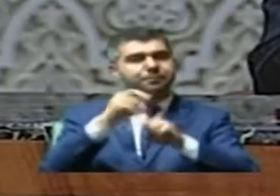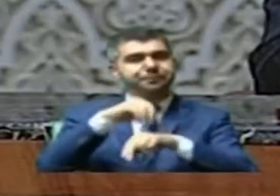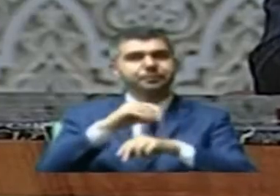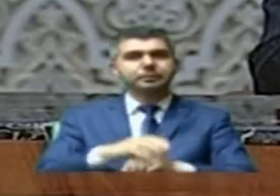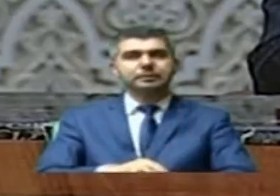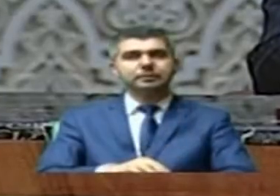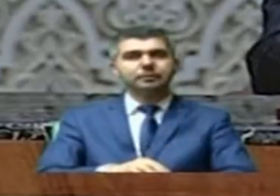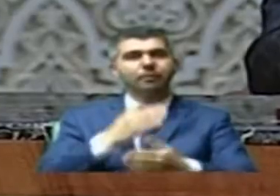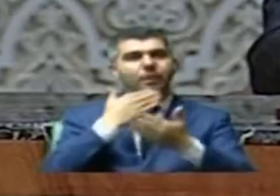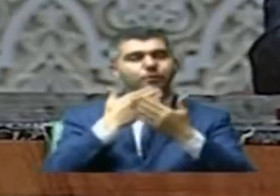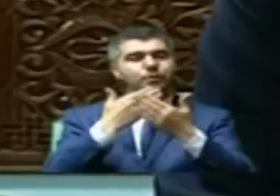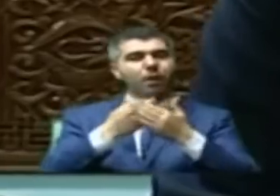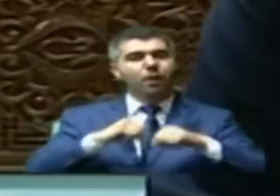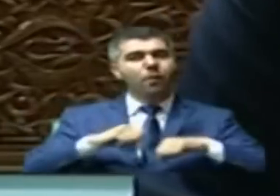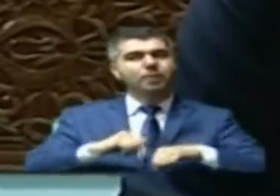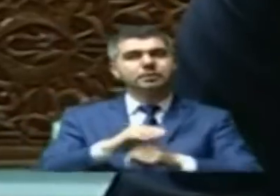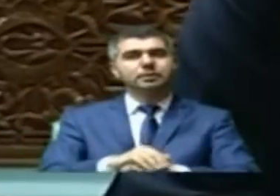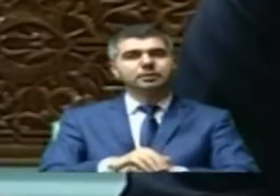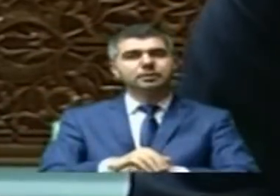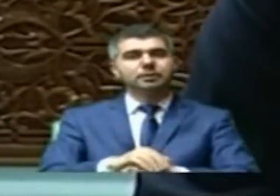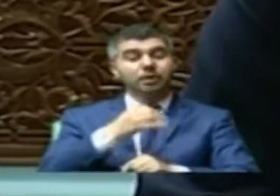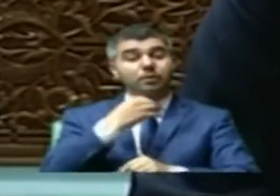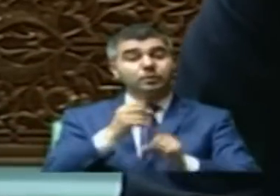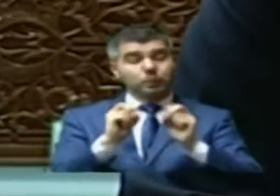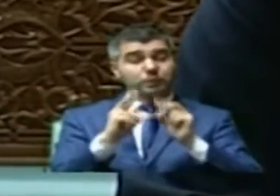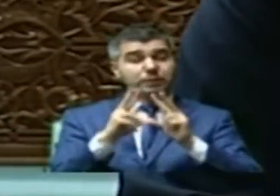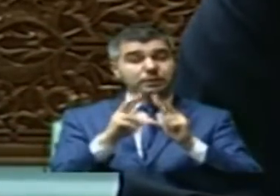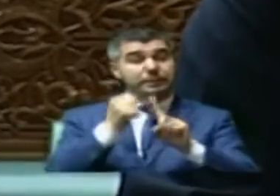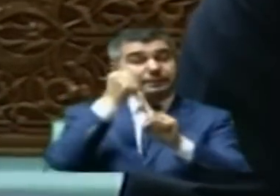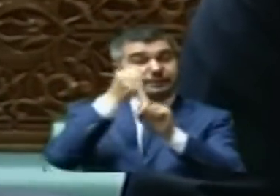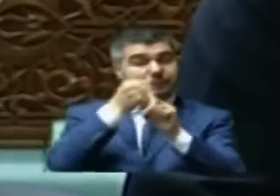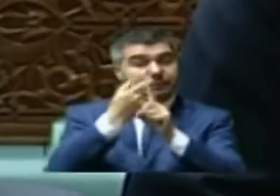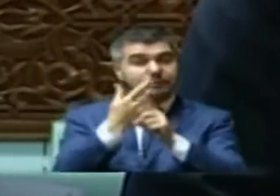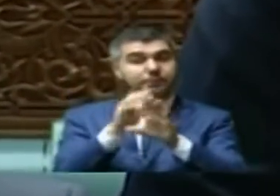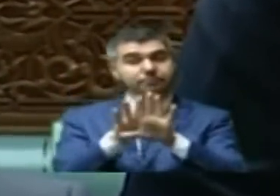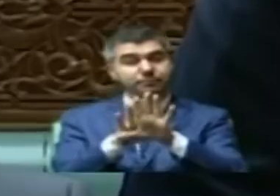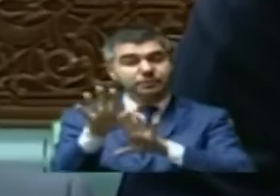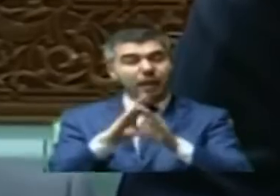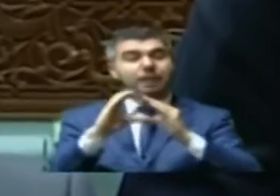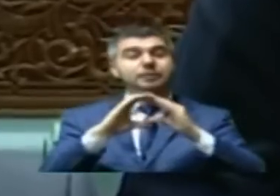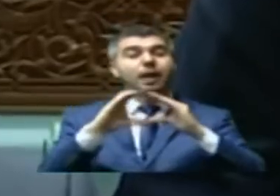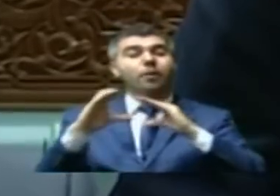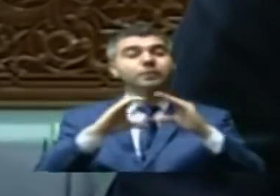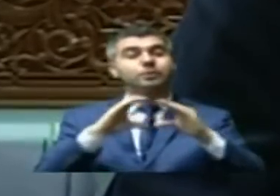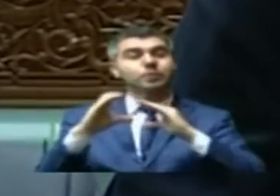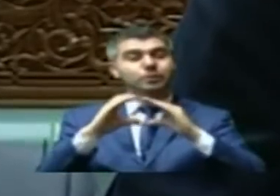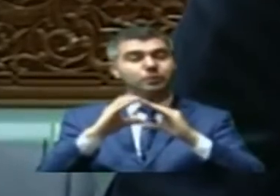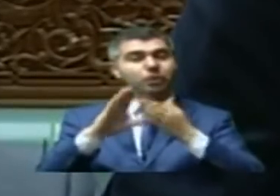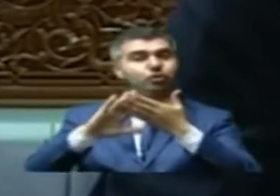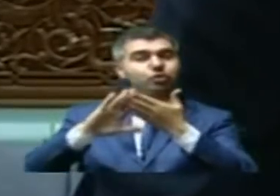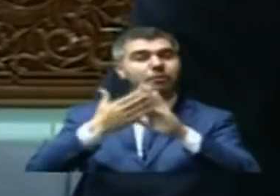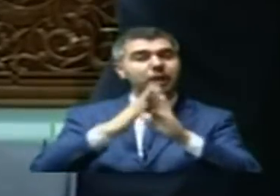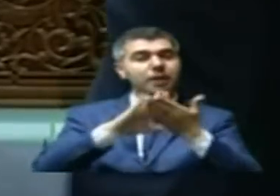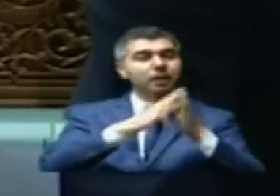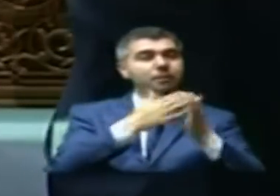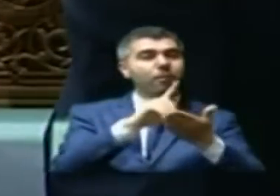شكرا سيد الوزير المحترم. أولا نحن نثمن دوركم سيد الوزير خاصة في هذه المرحلة من خلال اللقاء التواصلي الذي نظمته مع الجمعيات الحقوقية